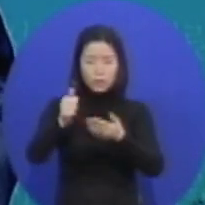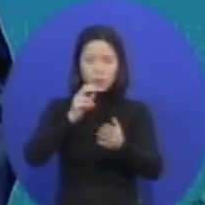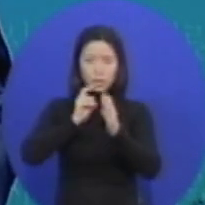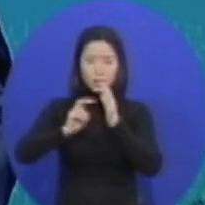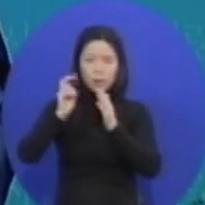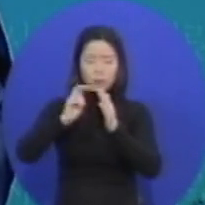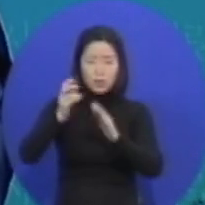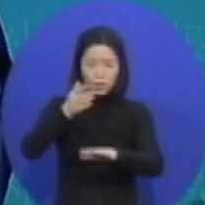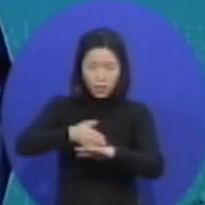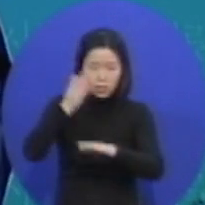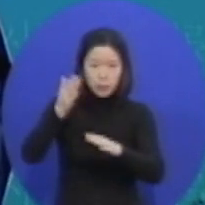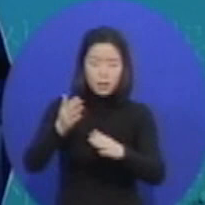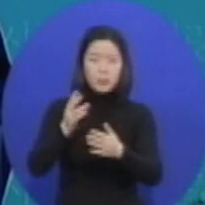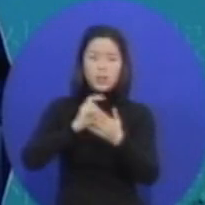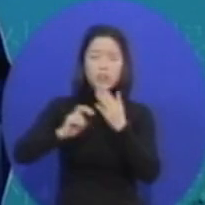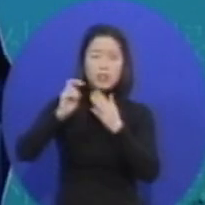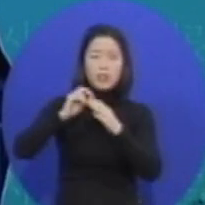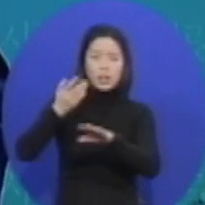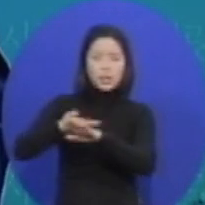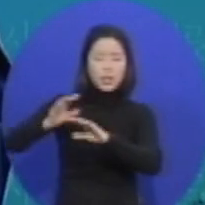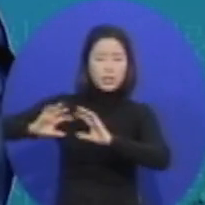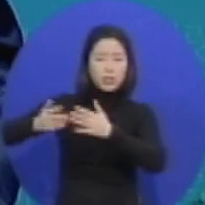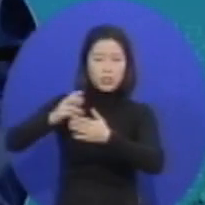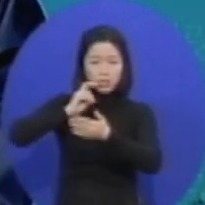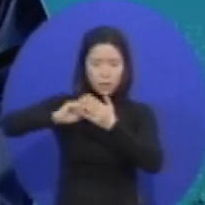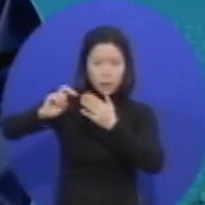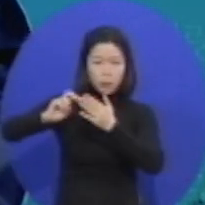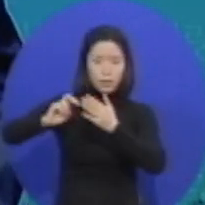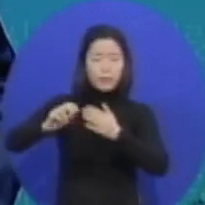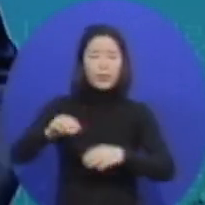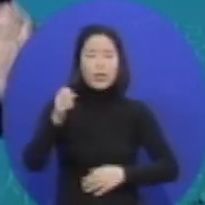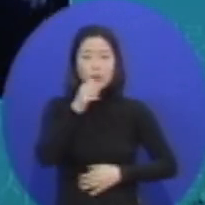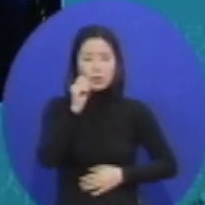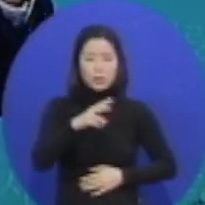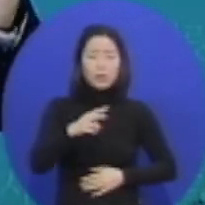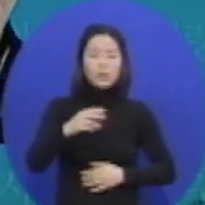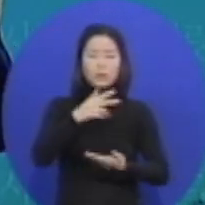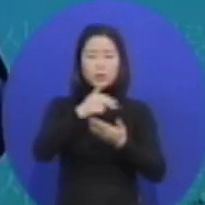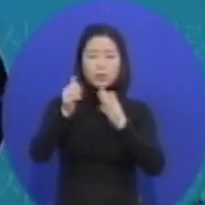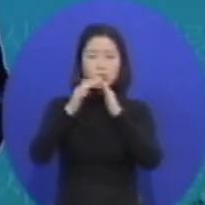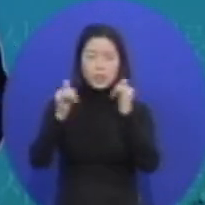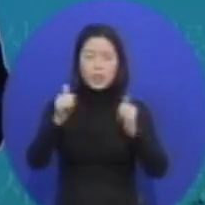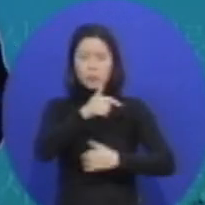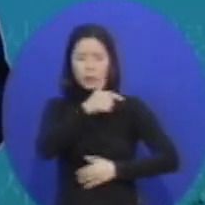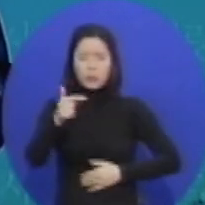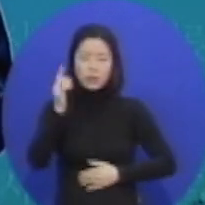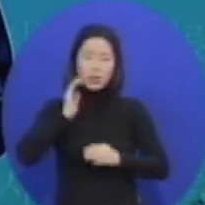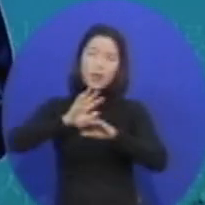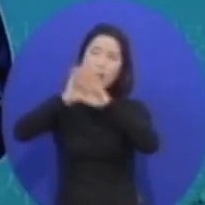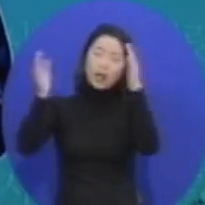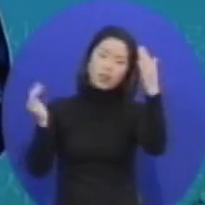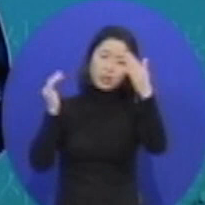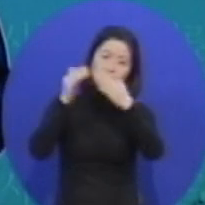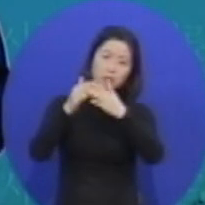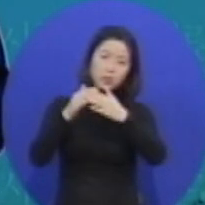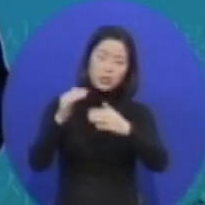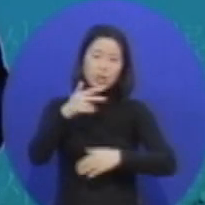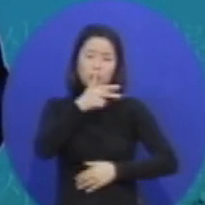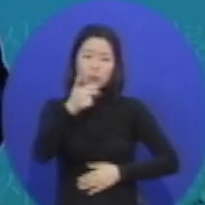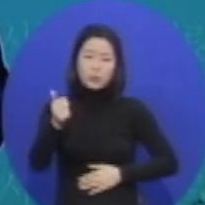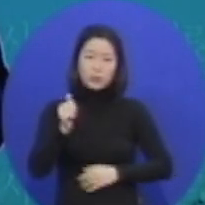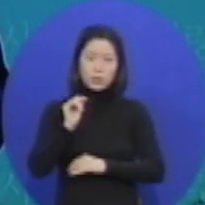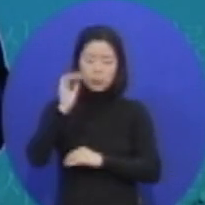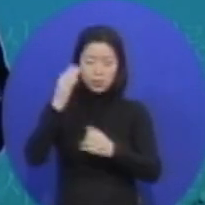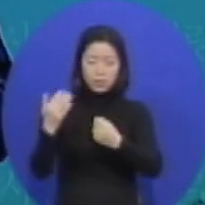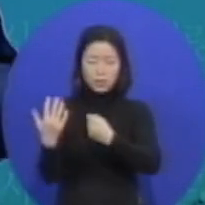나라 중에서 주를 찬송하리라 물로 주의 인자는 커서 하늘에 미치고 주의 진리는 0 창에 일은 아니다